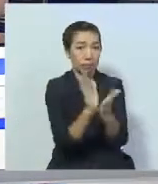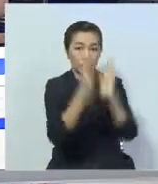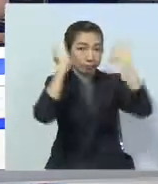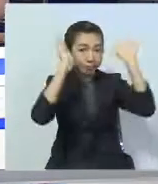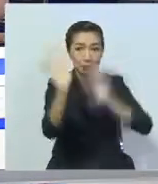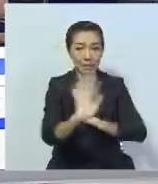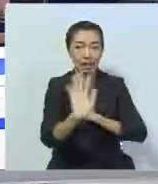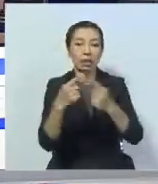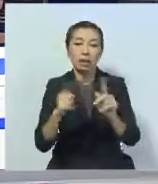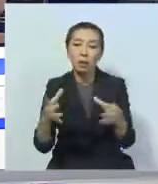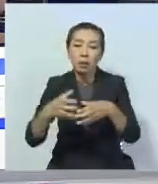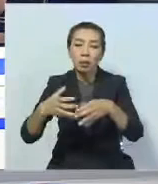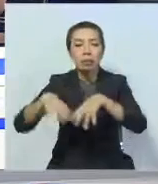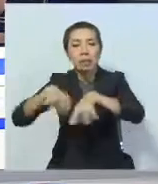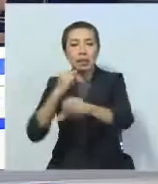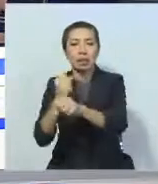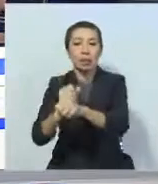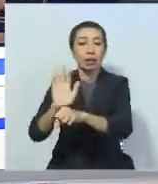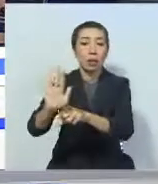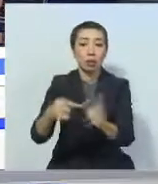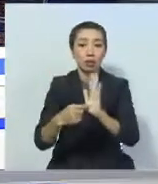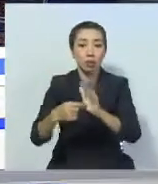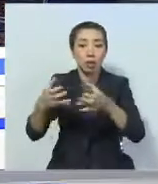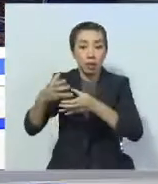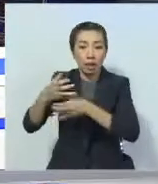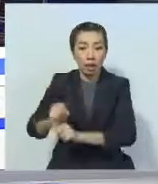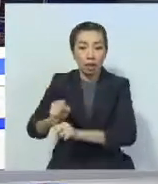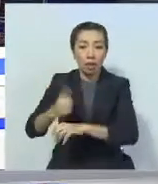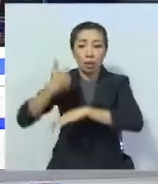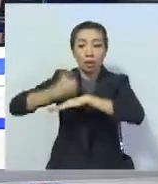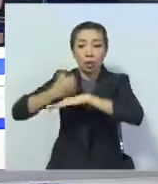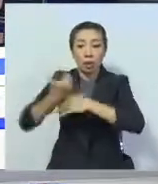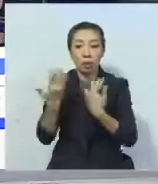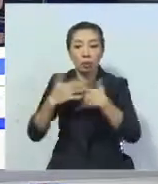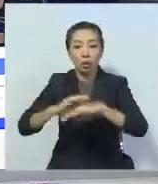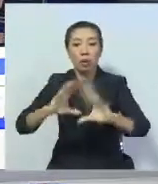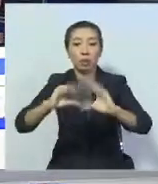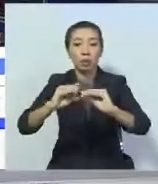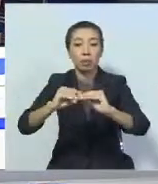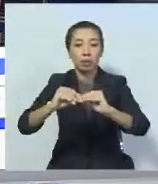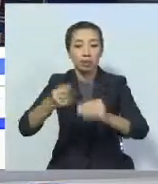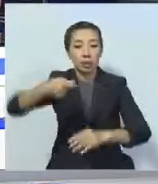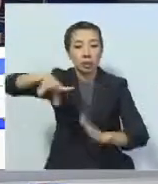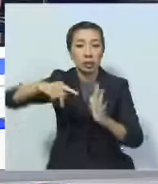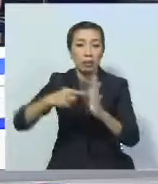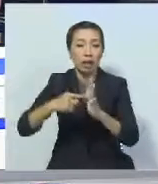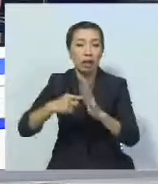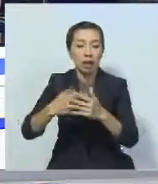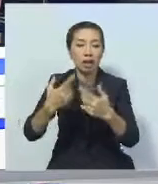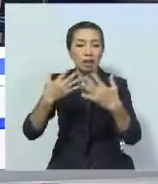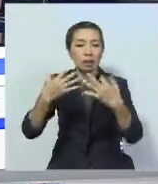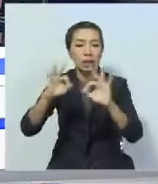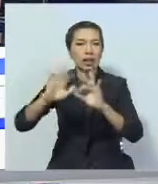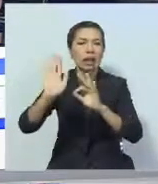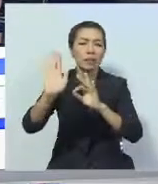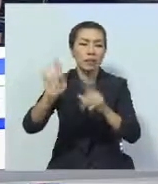งยังยืนยันนะคะทุกพรรคอย่างวันนี้เนี่ยทางพรรคประชาธิปัตย์หัวหน้าพรรคเข้าไปร่วมการประชุมสภาเสรีนิยมและประชาธิปไตยแห่ง